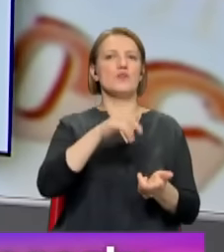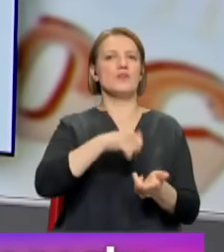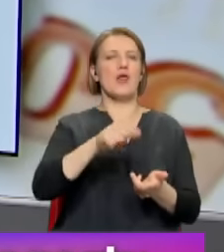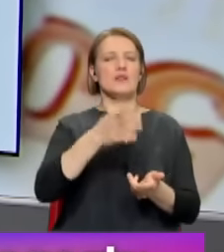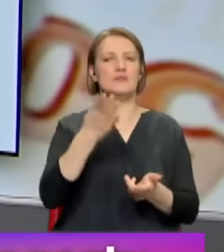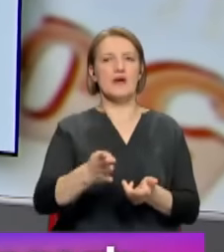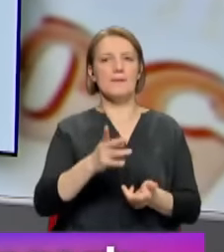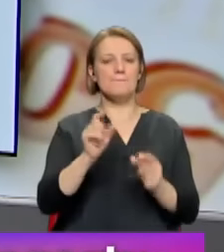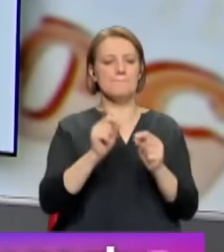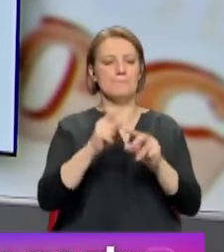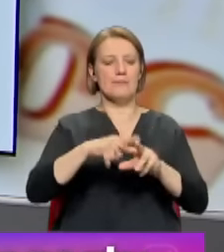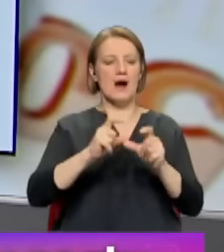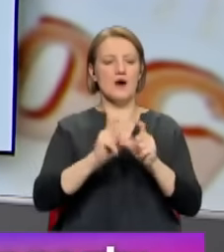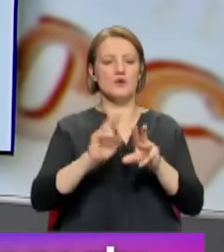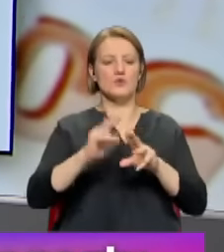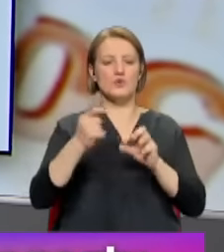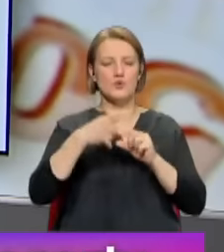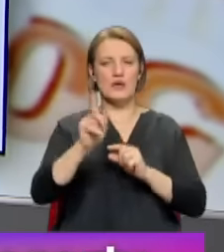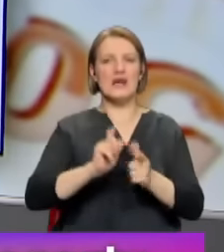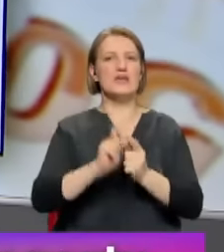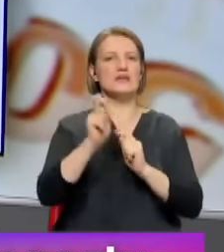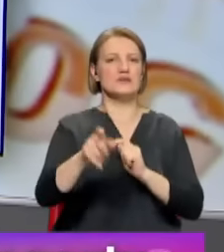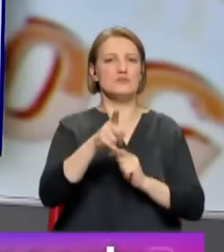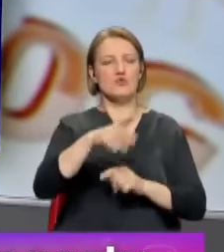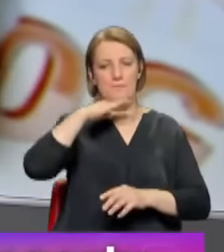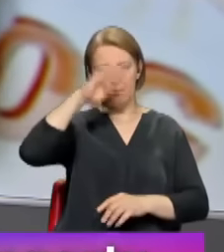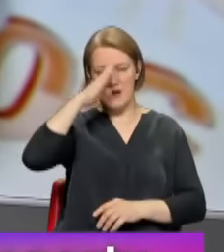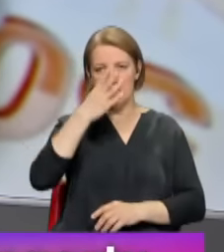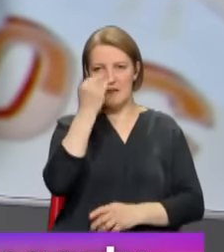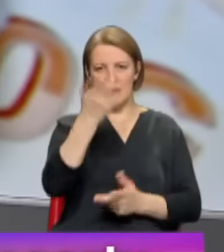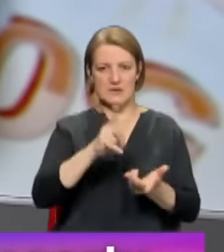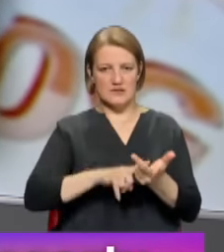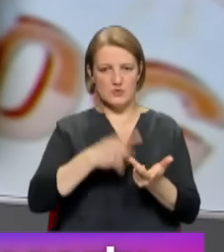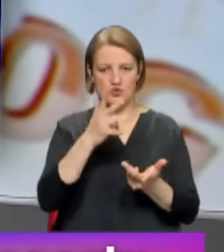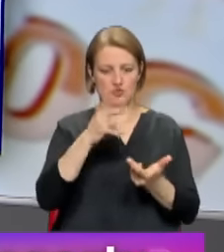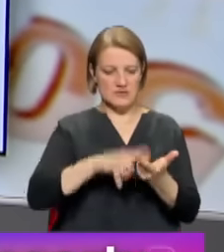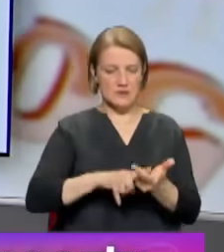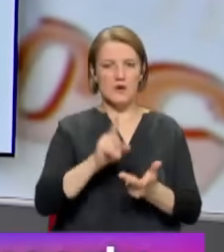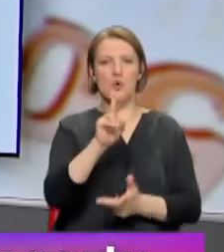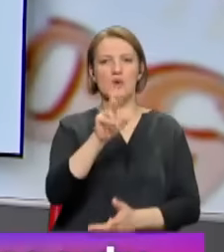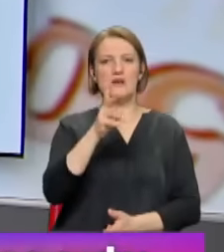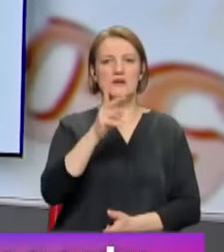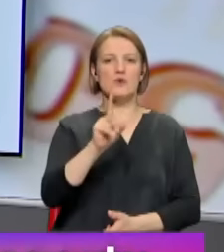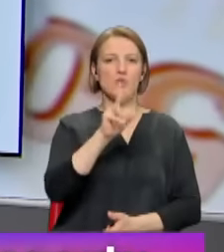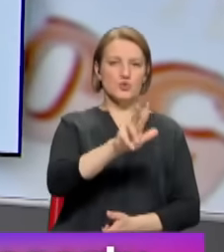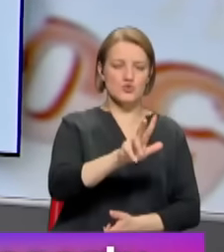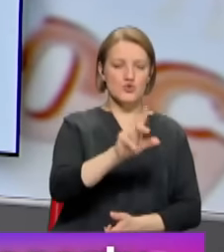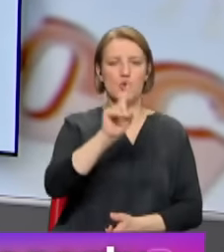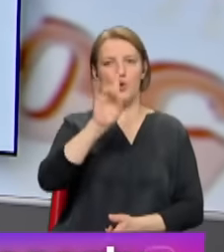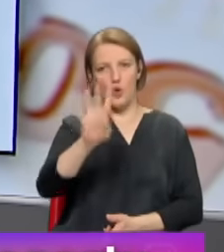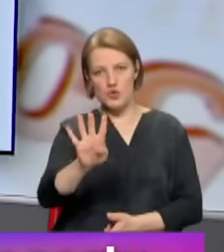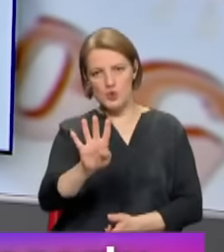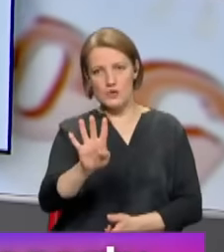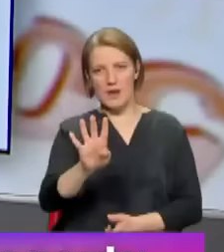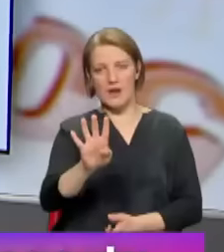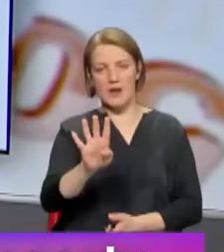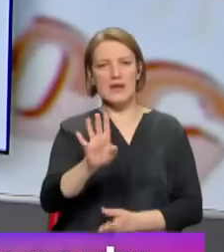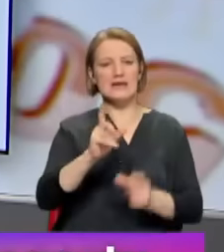tarihinde Bağkurlulara yatacak bu bayram ikramiyesi 3000 lira. 12'si, 13'ü, 14'ünde